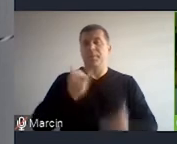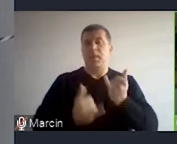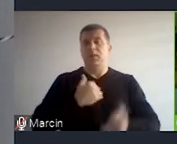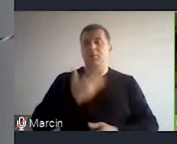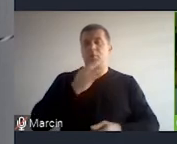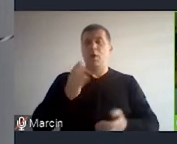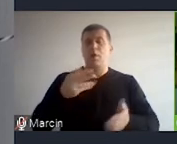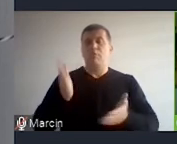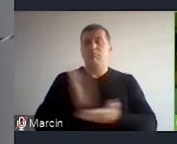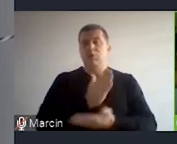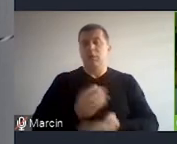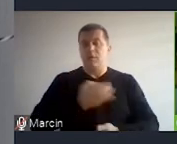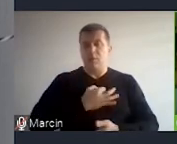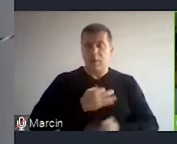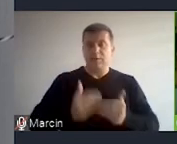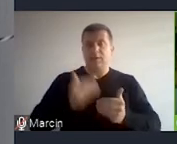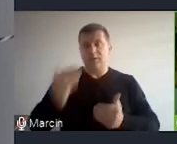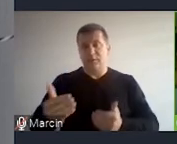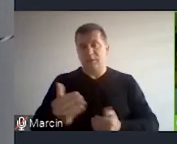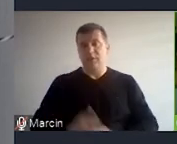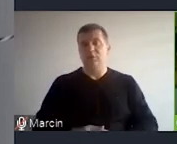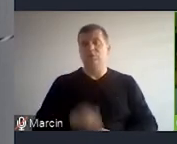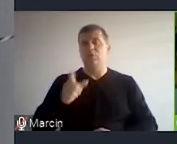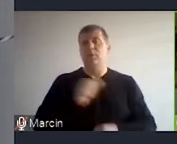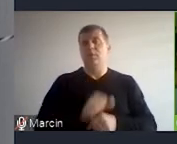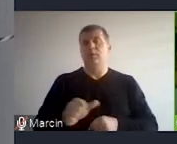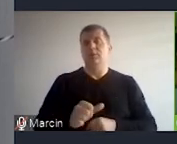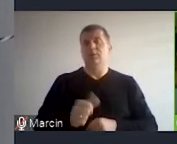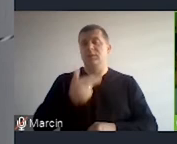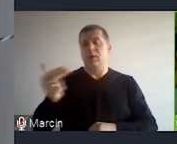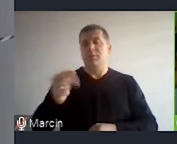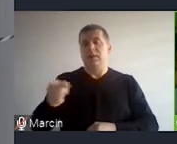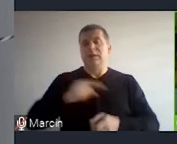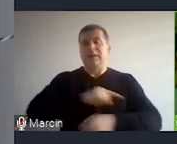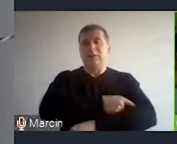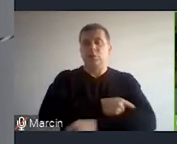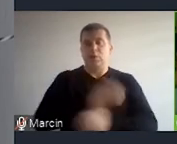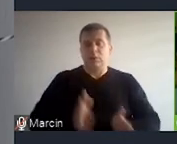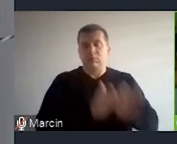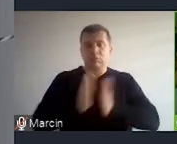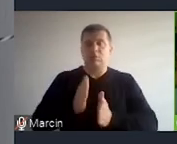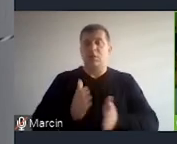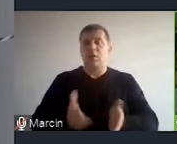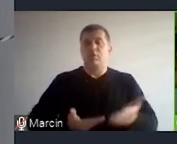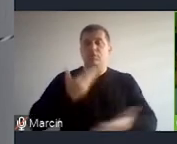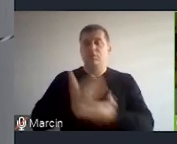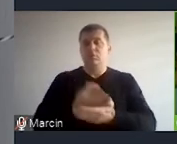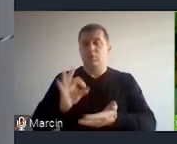o podziale na kadrę własną i zewnętrzną, to jest zagadnienie z instrukcji przygotowania wniosków o